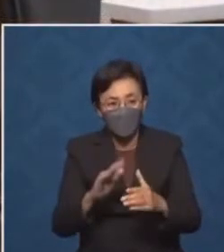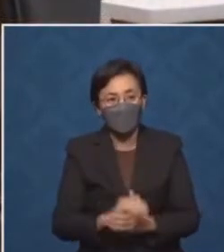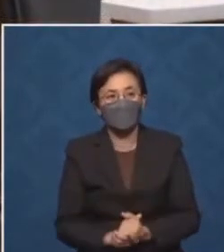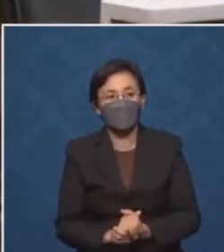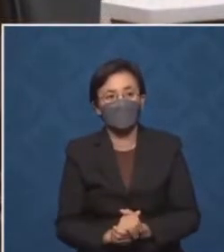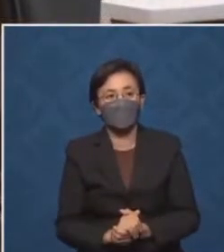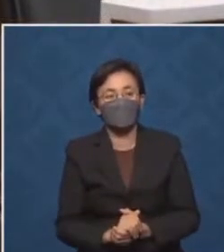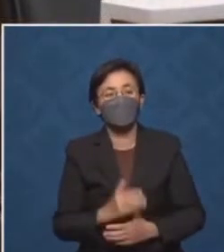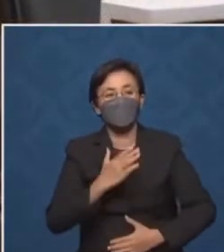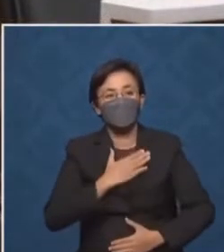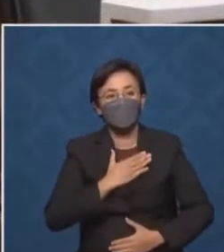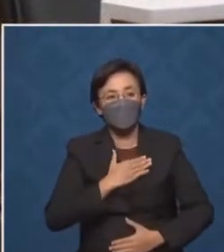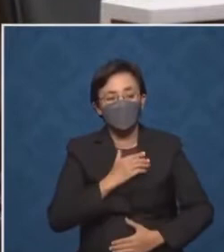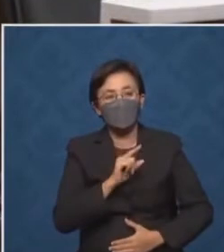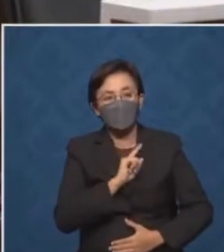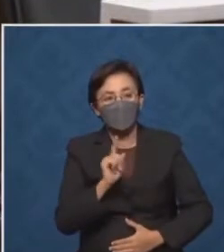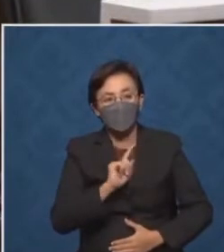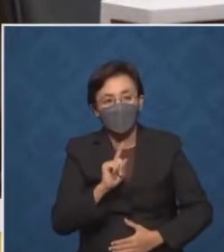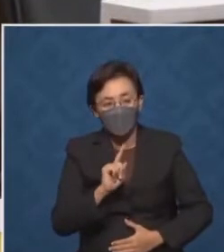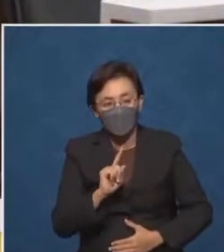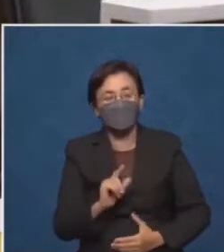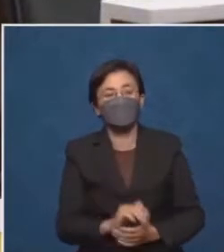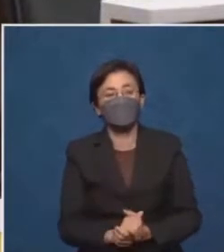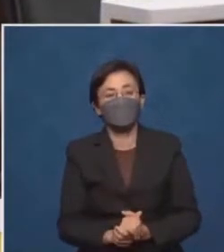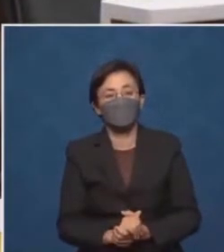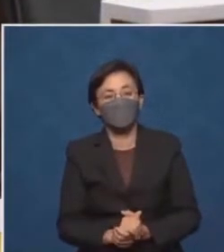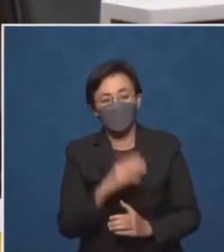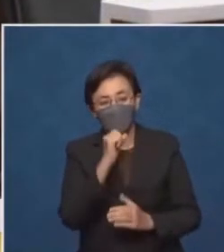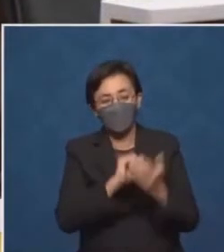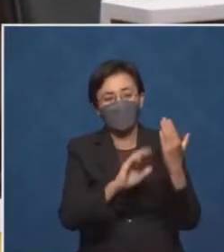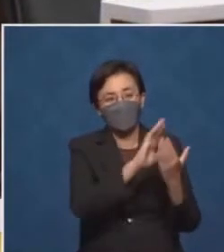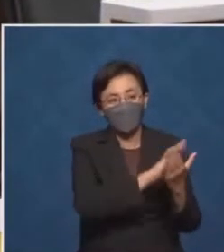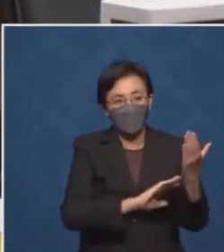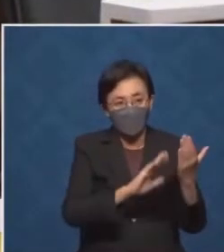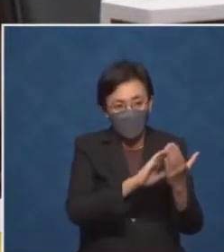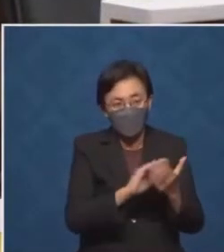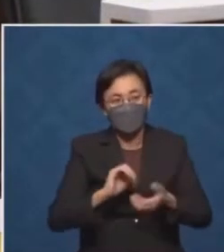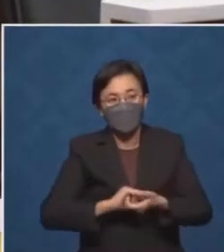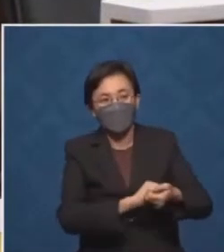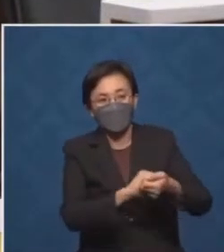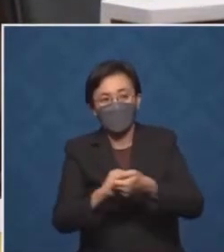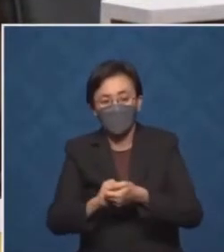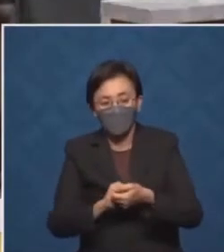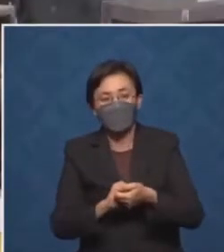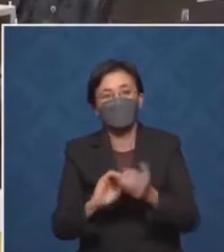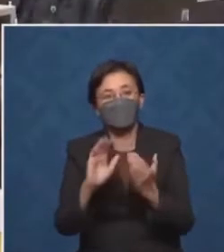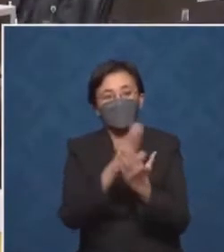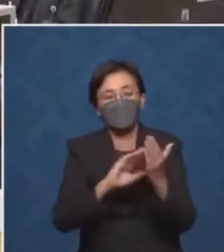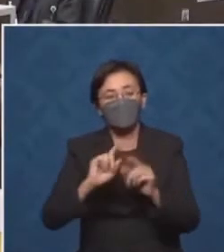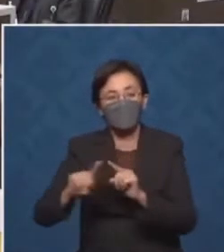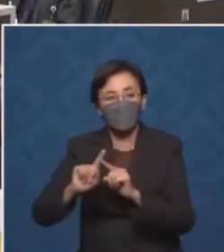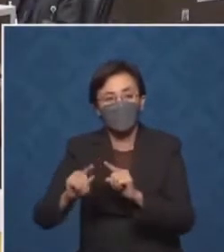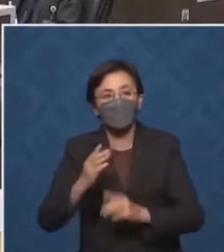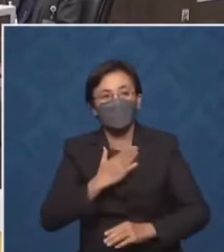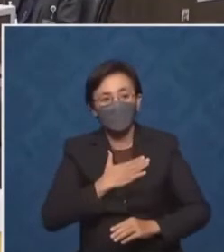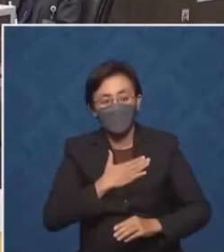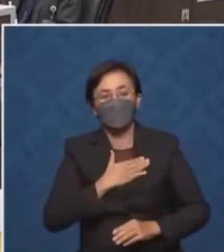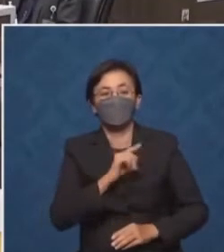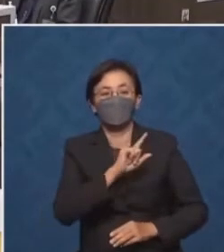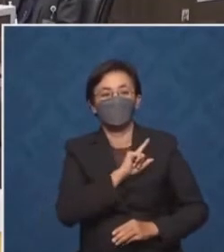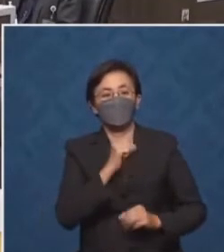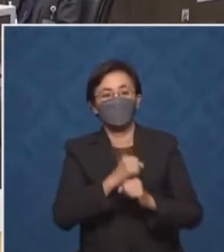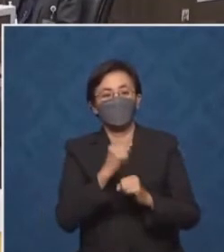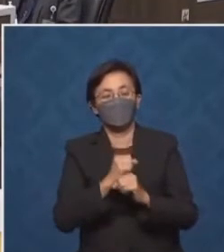ความสมดุลorschว researching Mediaวหงประเทศกับการทำหน้าที่ใกตวสบรฐบาล